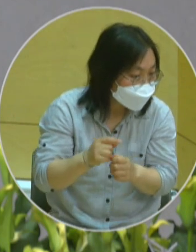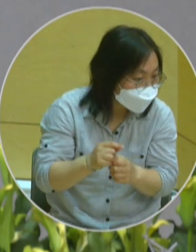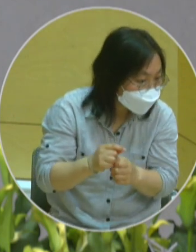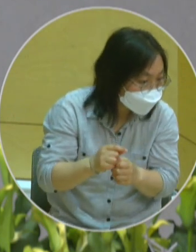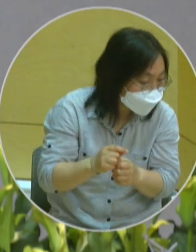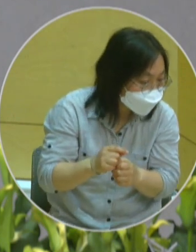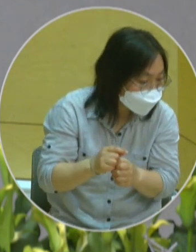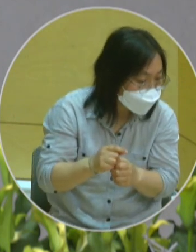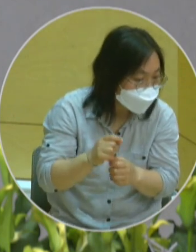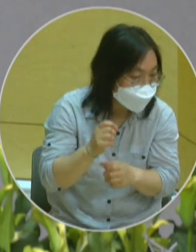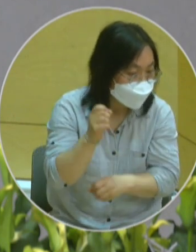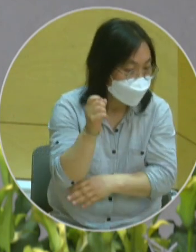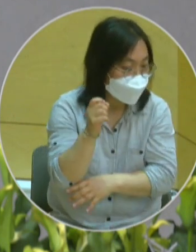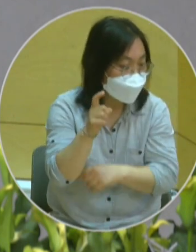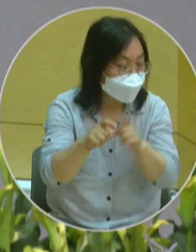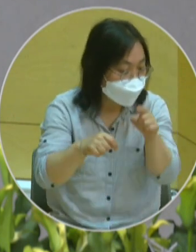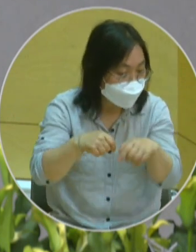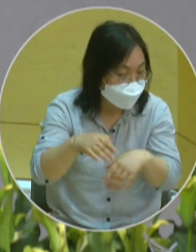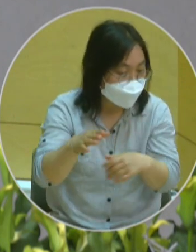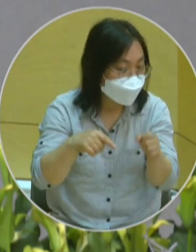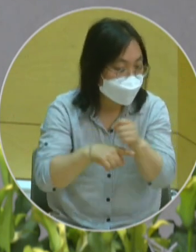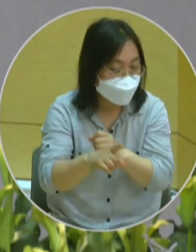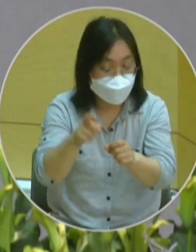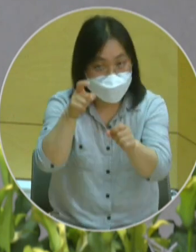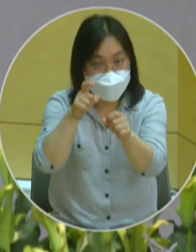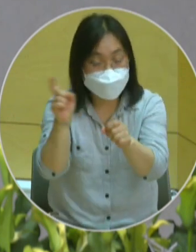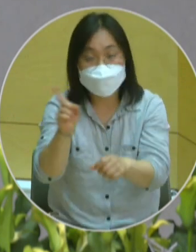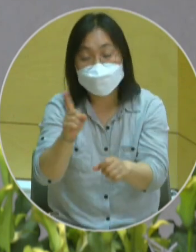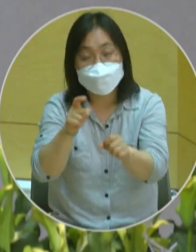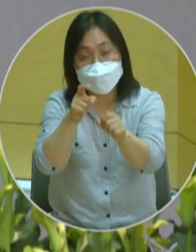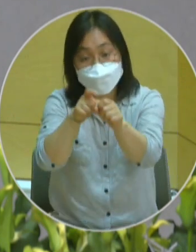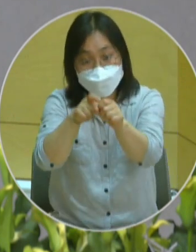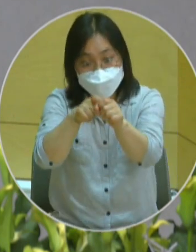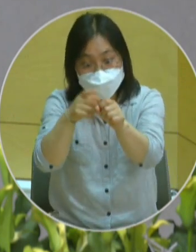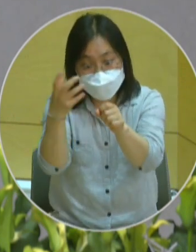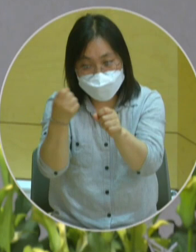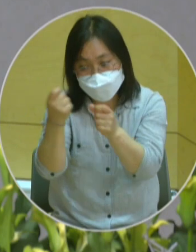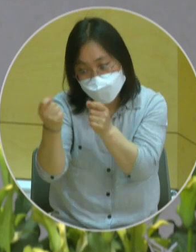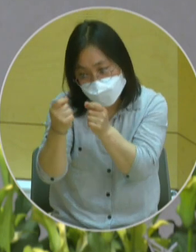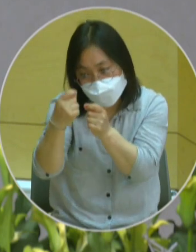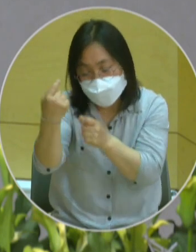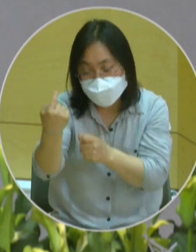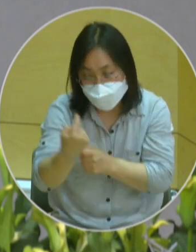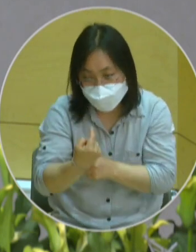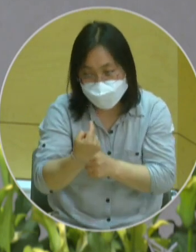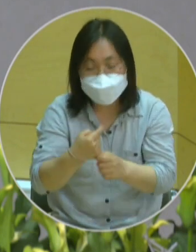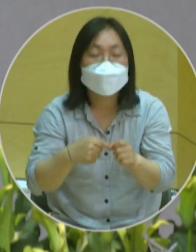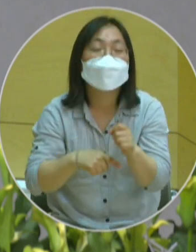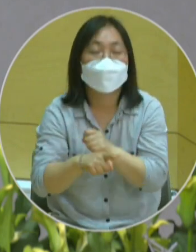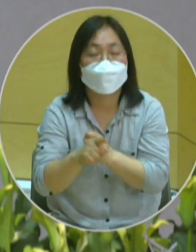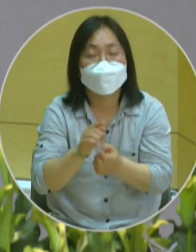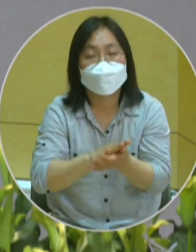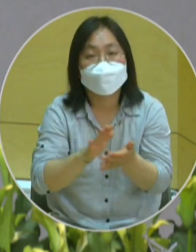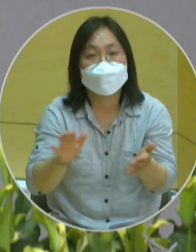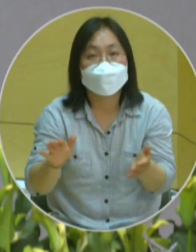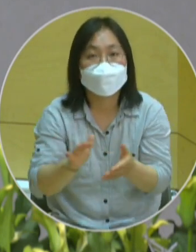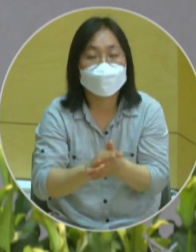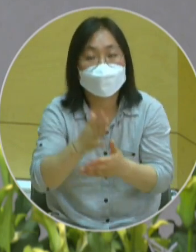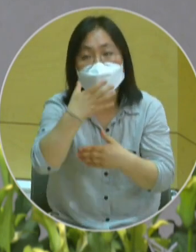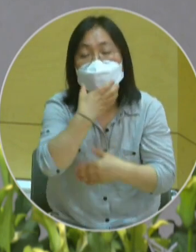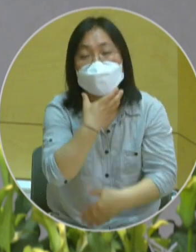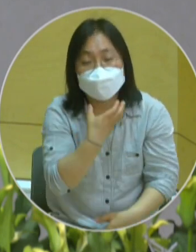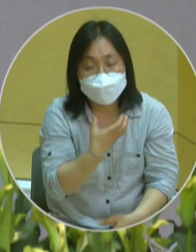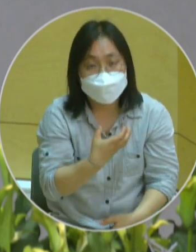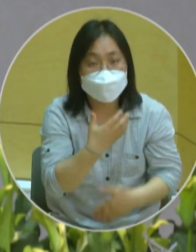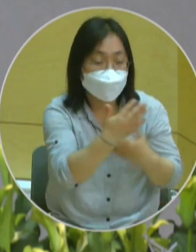나가시라는 원래의 뜻은 어떤 목적을 가지고 가까이 가거나 접근하는 것을 말할 때에 이 단어를 씁니다. 그러니까